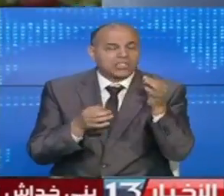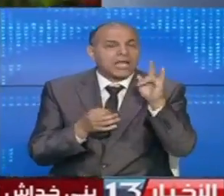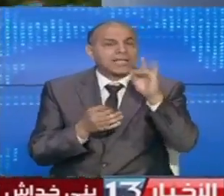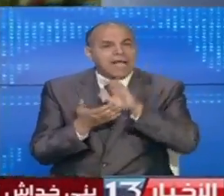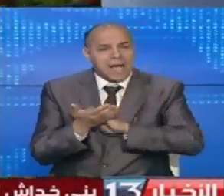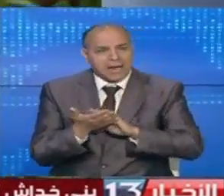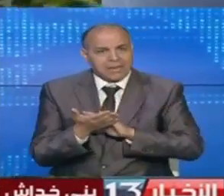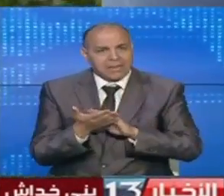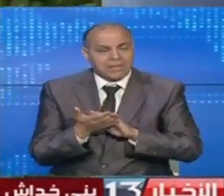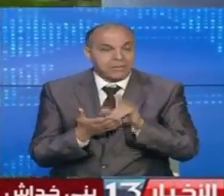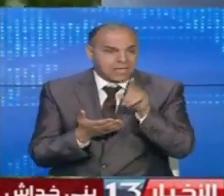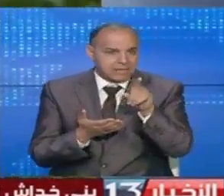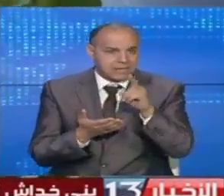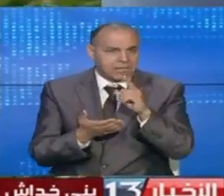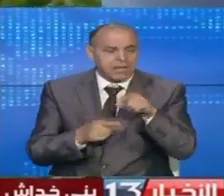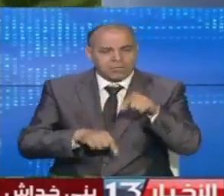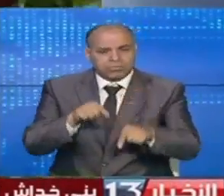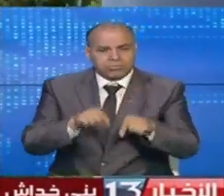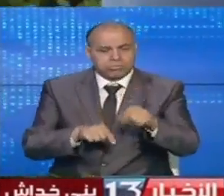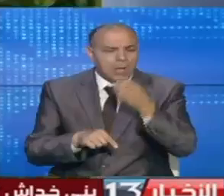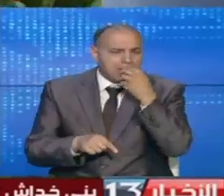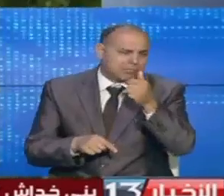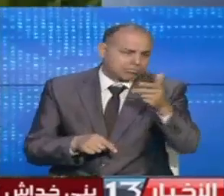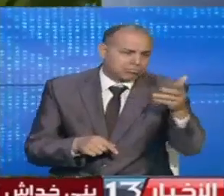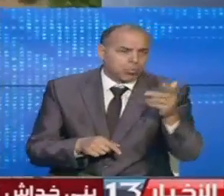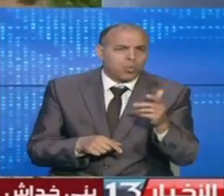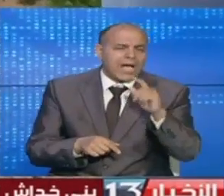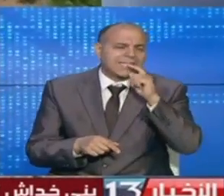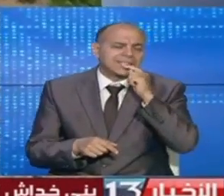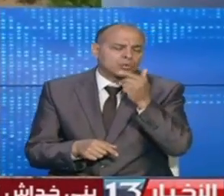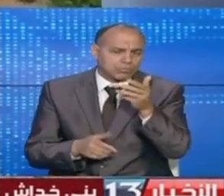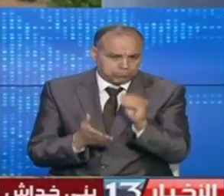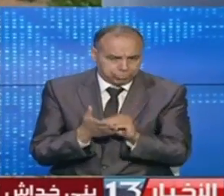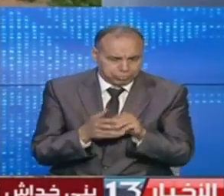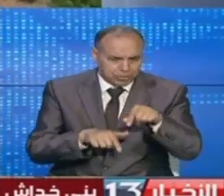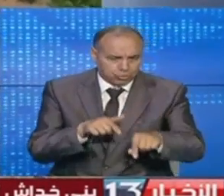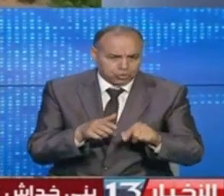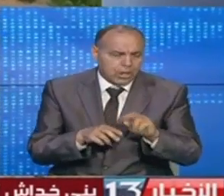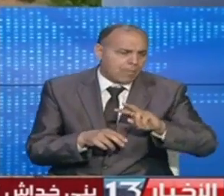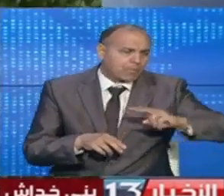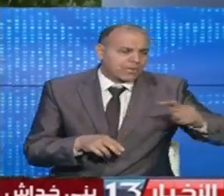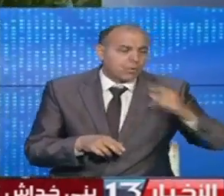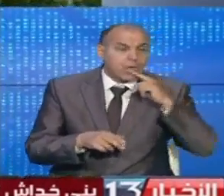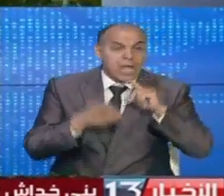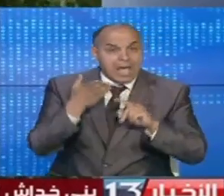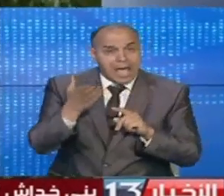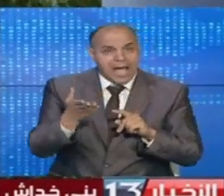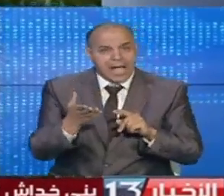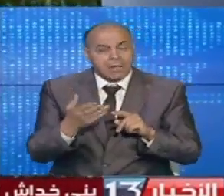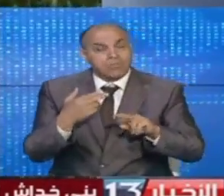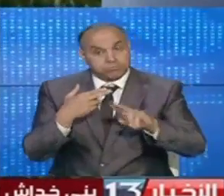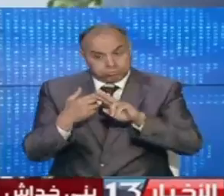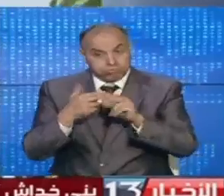10 هكتارات بمنطقة البحيرة بغراسة الأشجار المثمرة وأشجار الزيتين، غراسات متنوعة كانت ذات